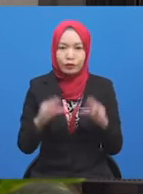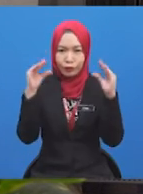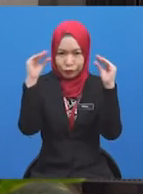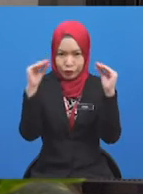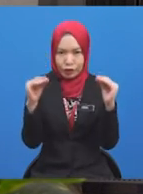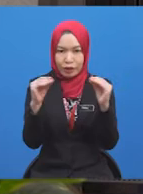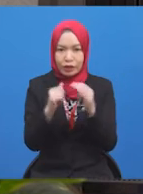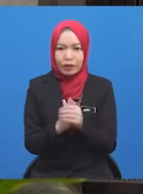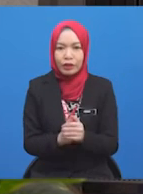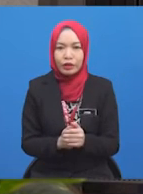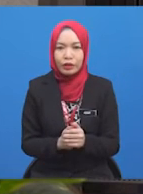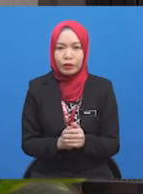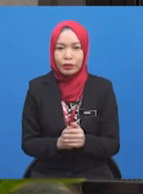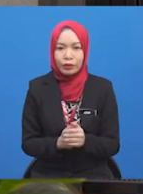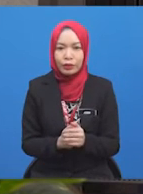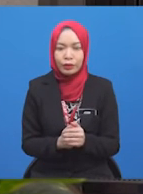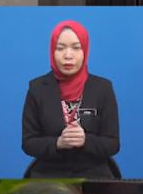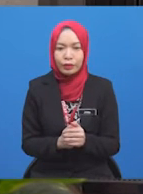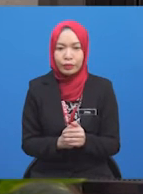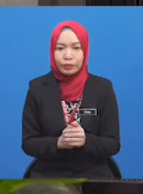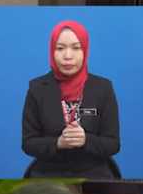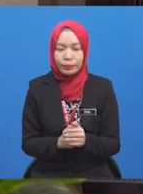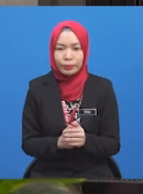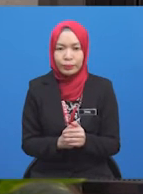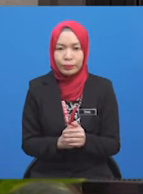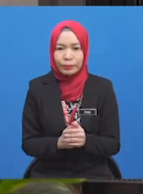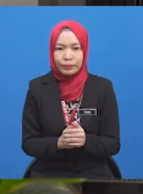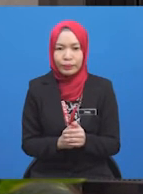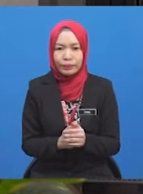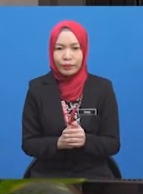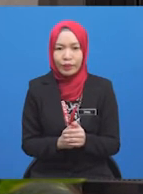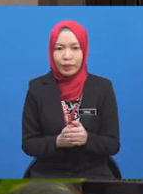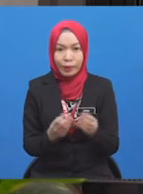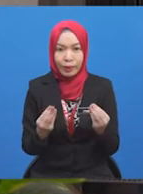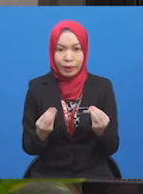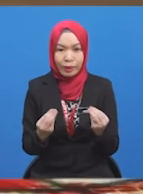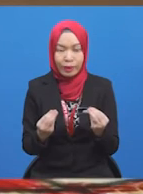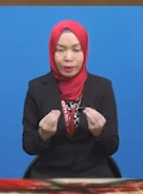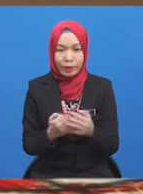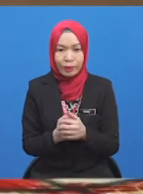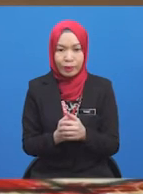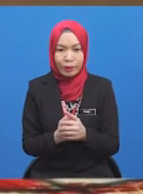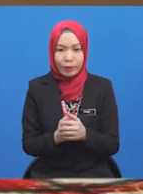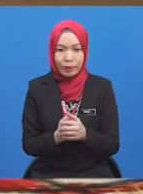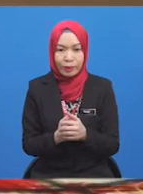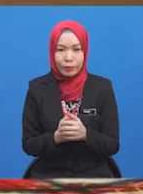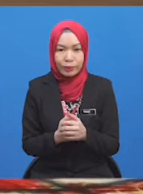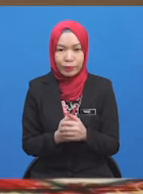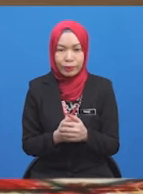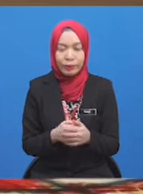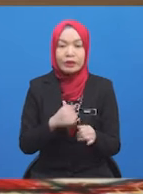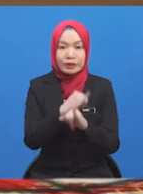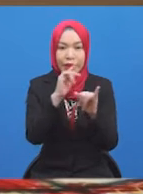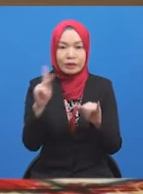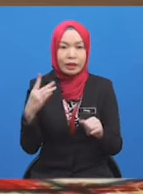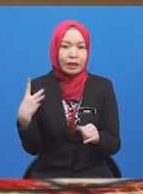hari ini, color tools yang telah kita pelajari. Murid-murid, kita telah mempelajari 6